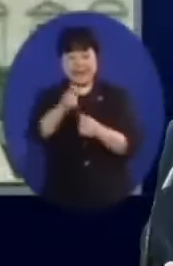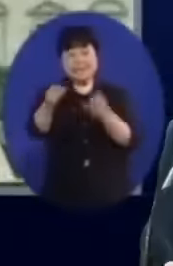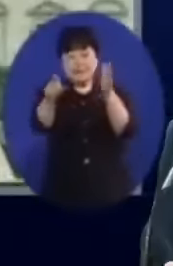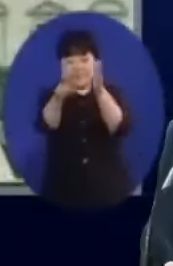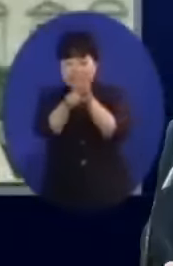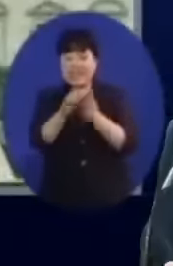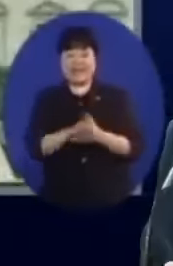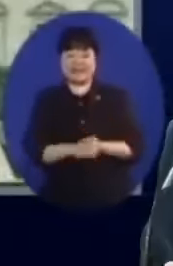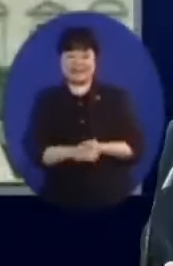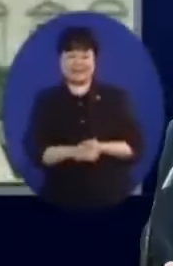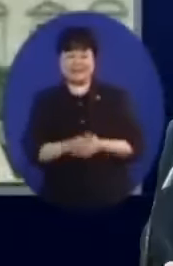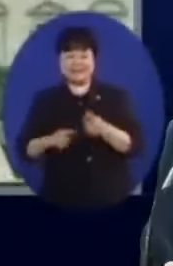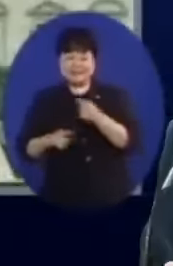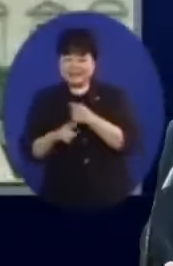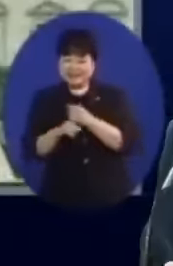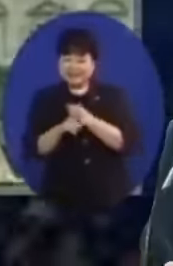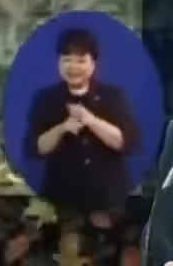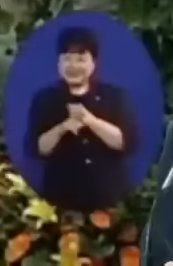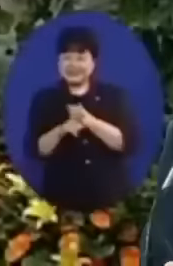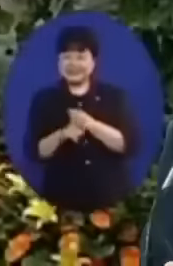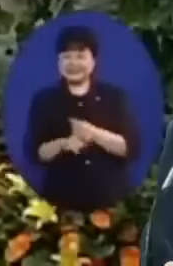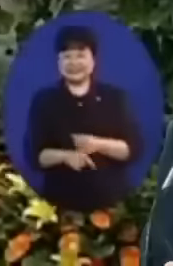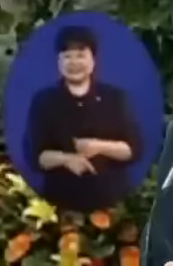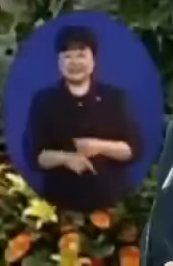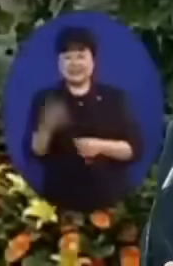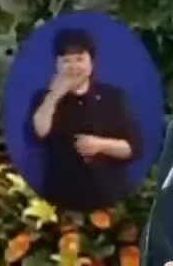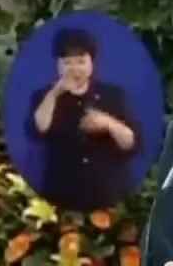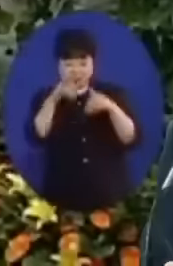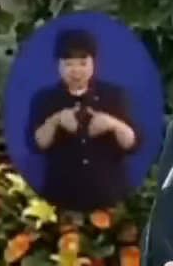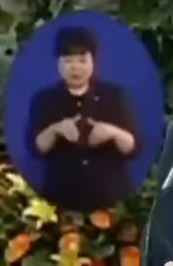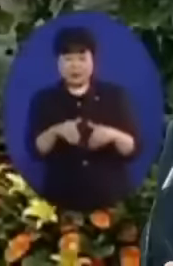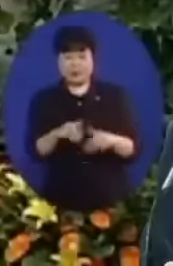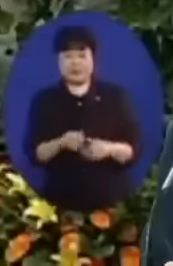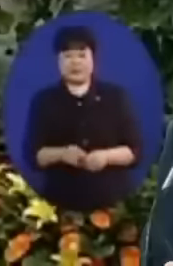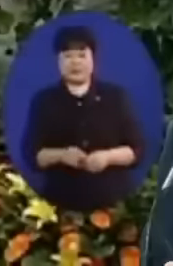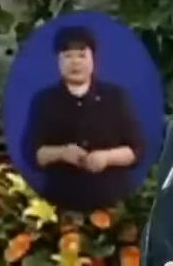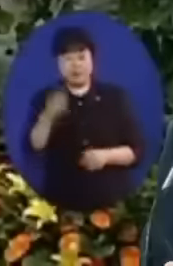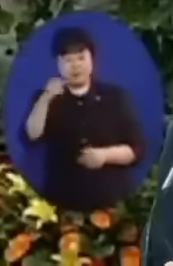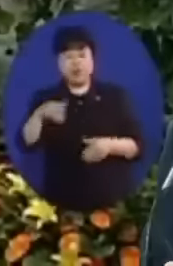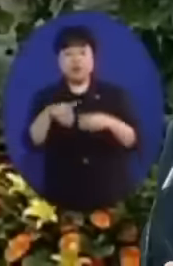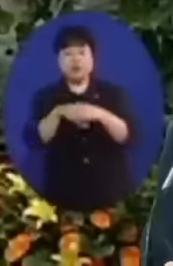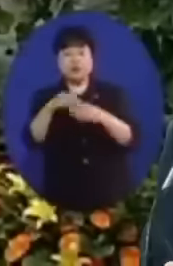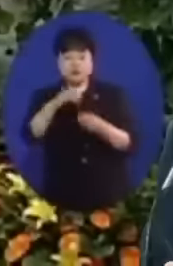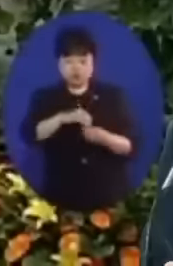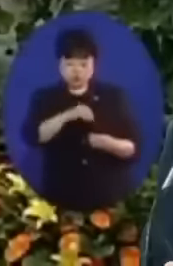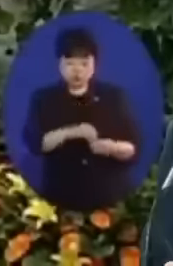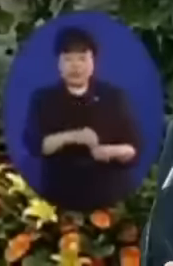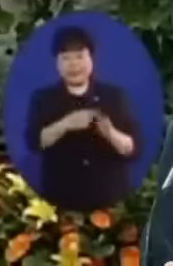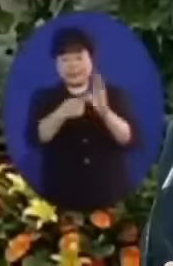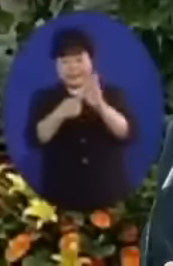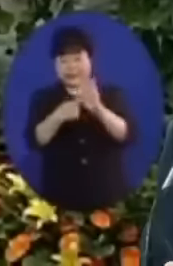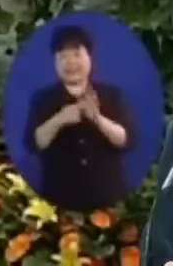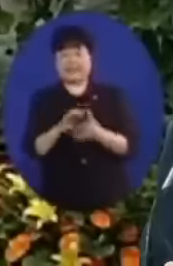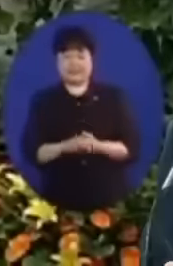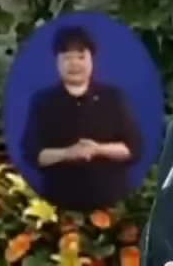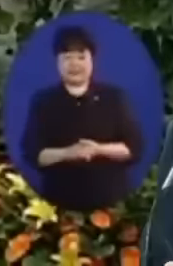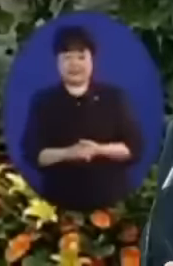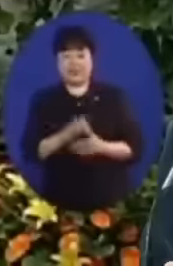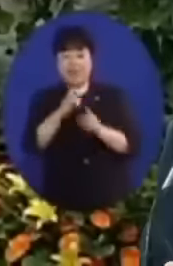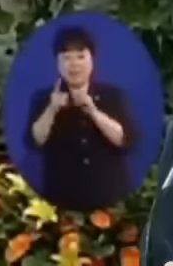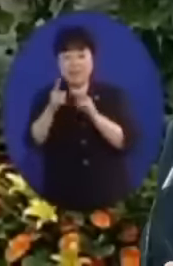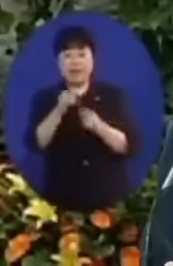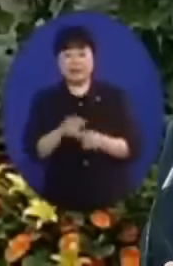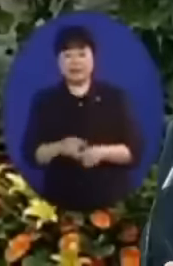믿는다. 많은 청교도에 건립된 미국의 종교적인 유산이 반영된 문구입니다. 이